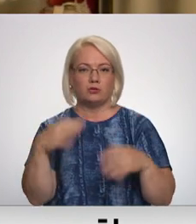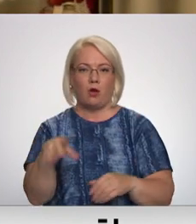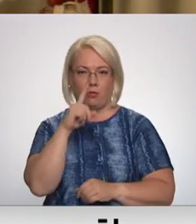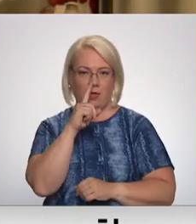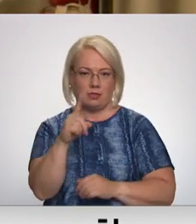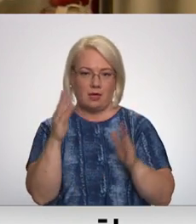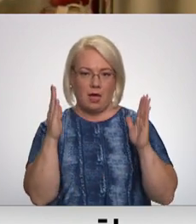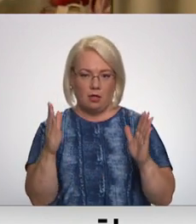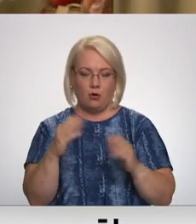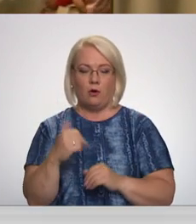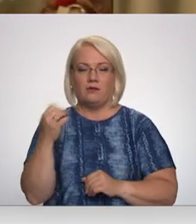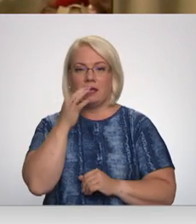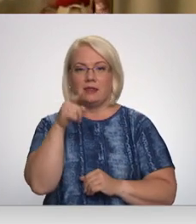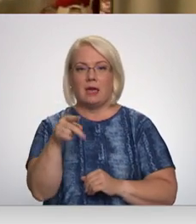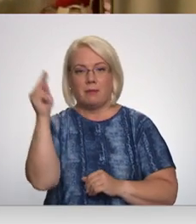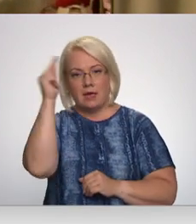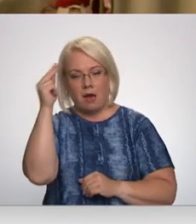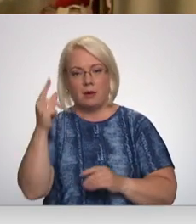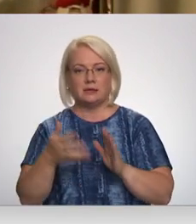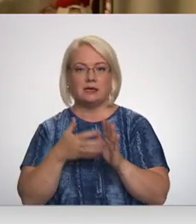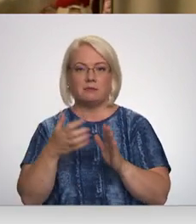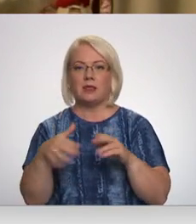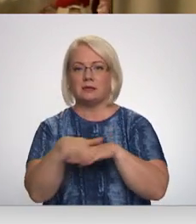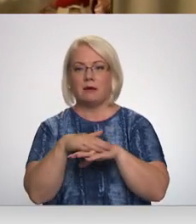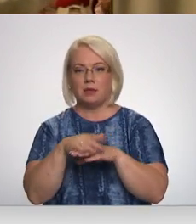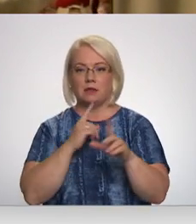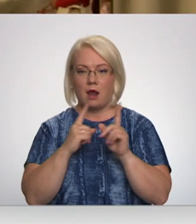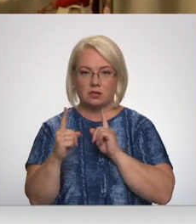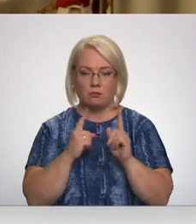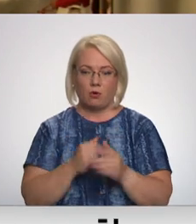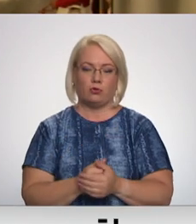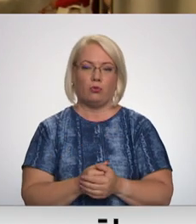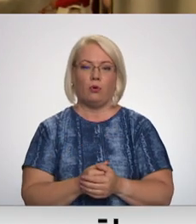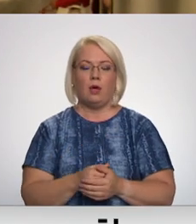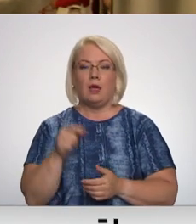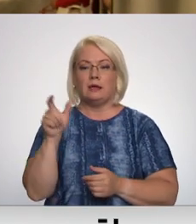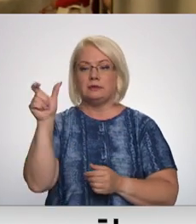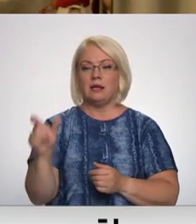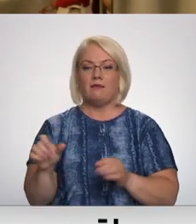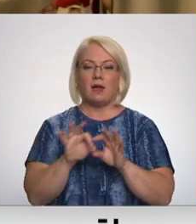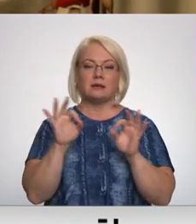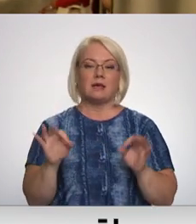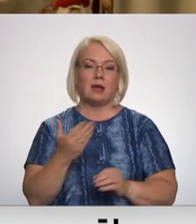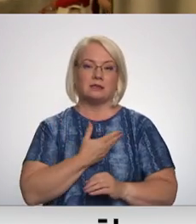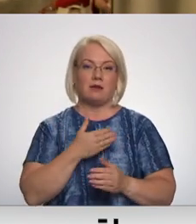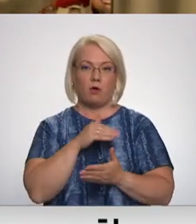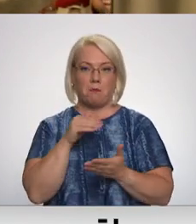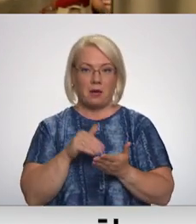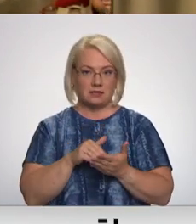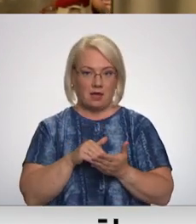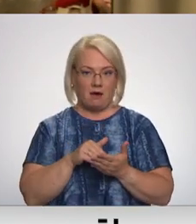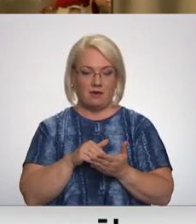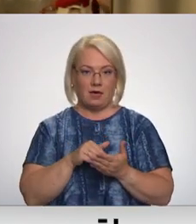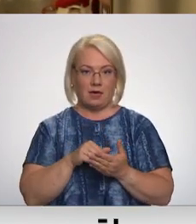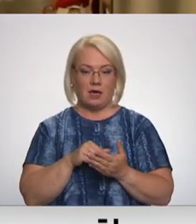jāmācās, teiksim, izmantot sabiedrisko transportu. Viņš, teiksim, sāk dzīvot patstāvīgi